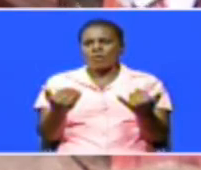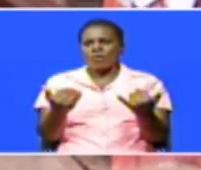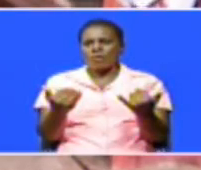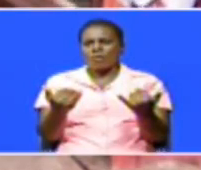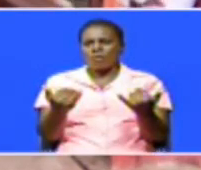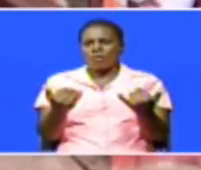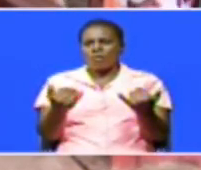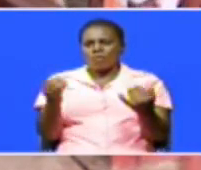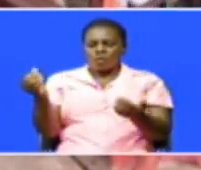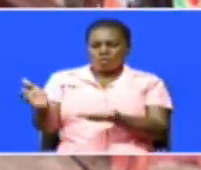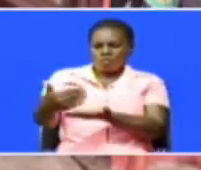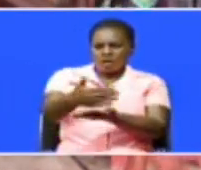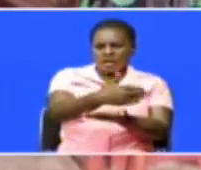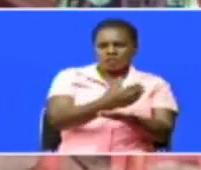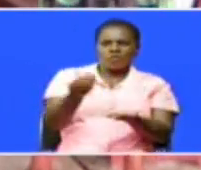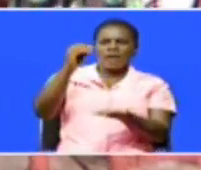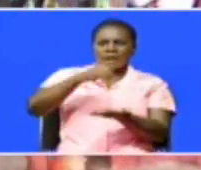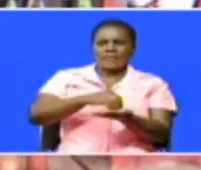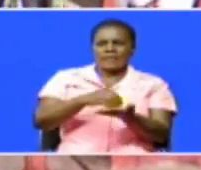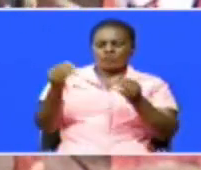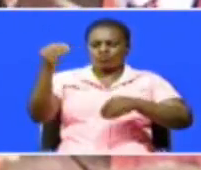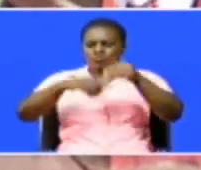iliyoraruka ikashibishwa tena kwa sadaka.